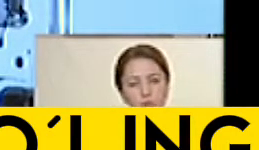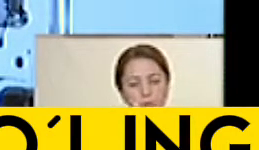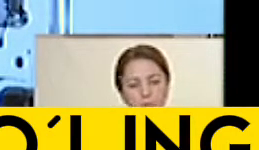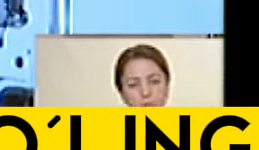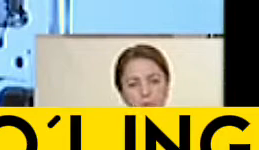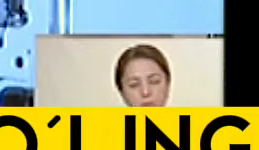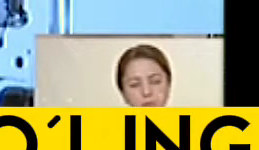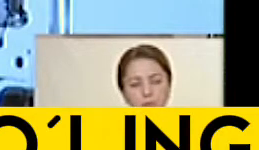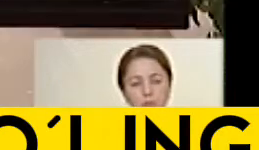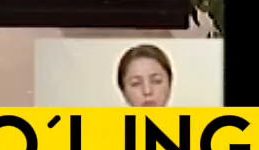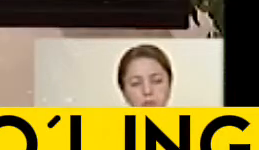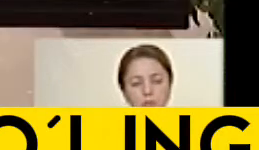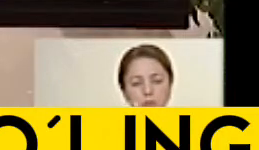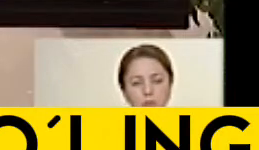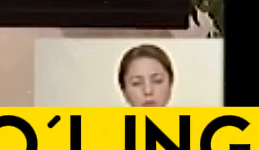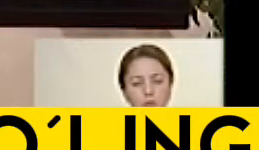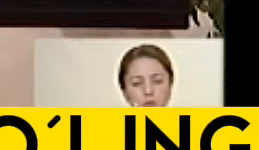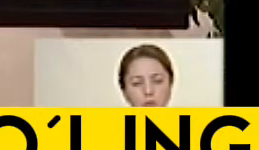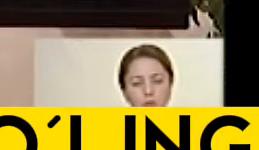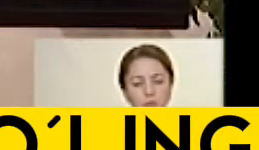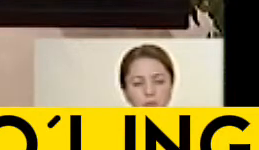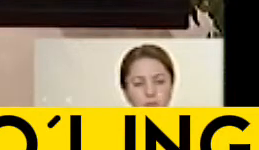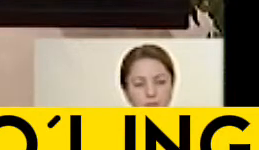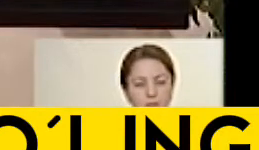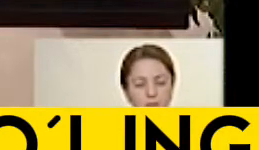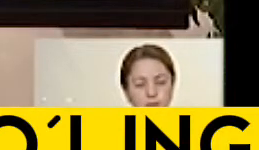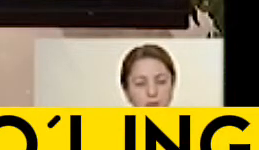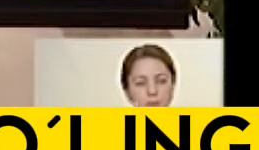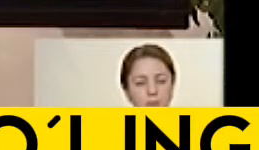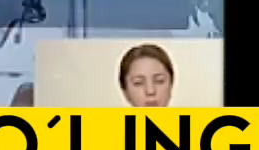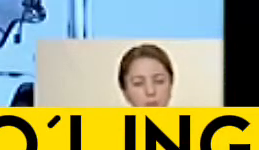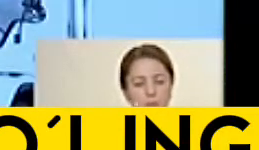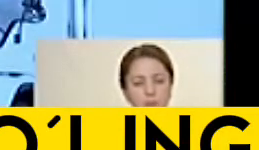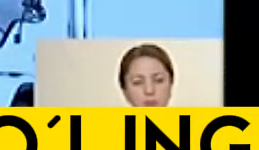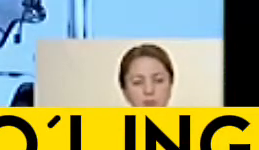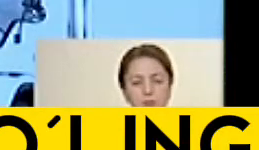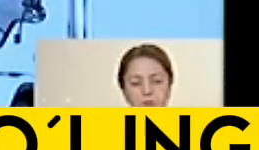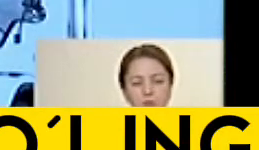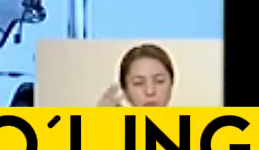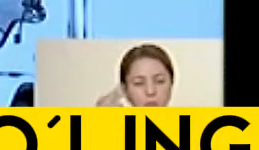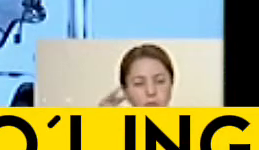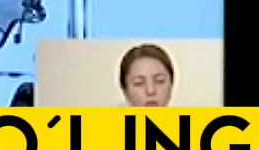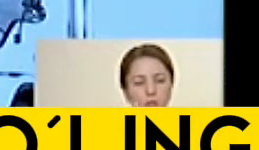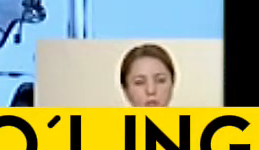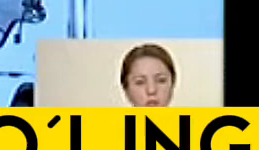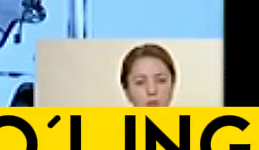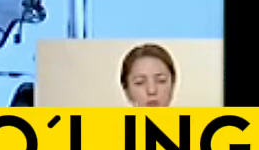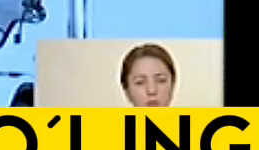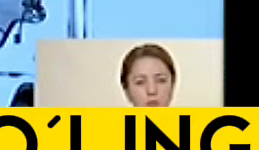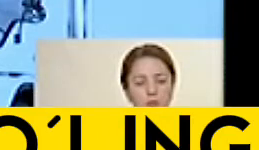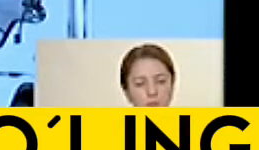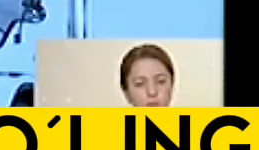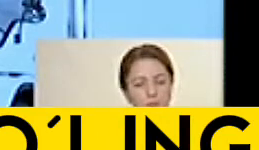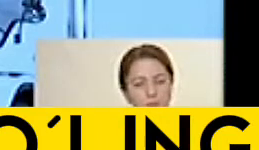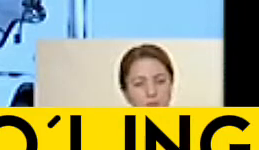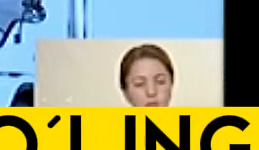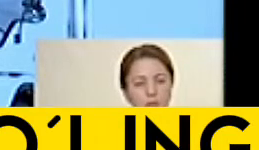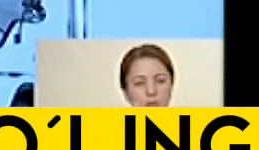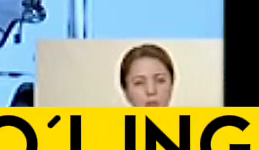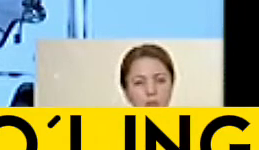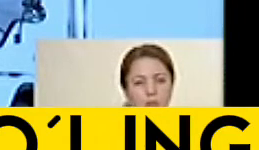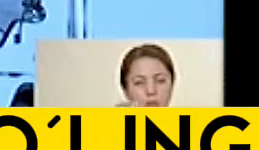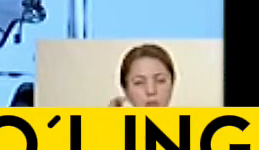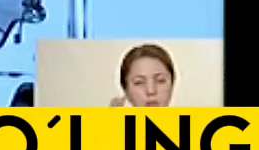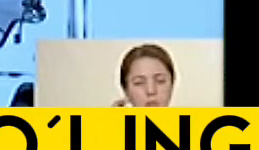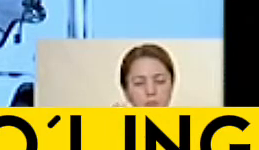uning salmog'i katta. Mamlakatlar aro iqtisodiy, madaniy aloqalarning yuksalishida ham demak, transport